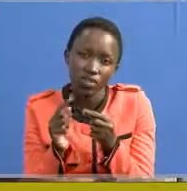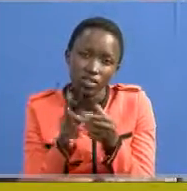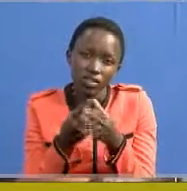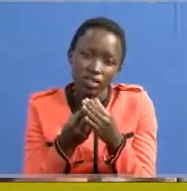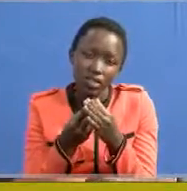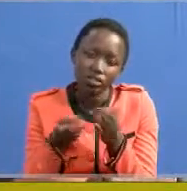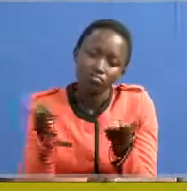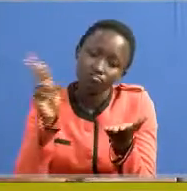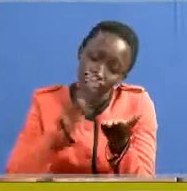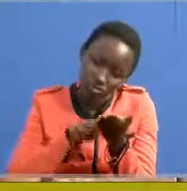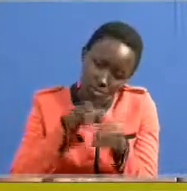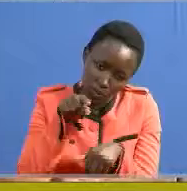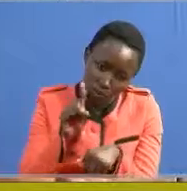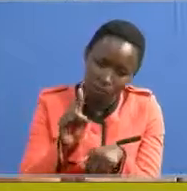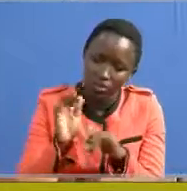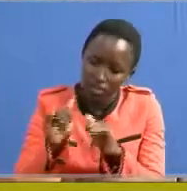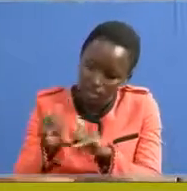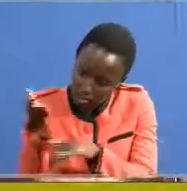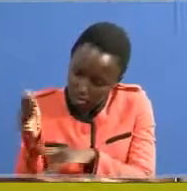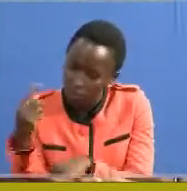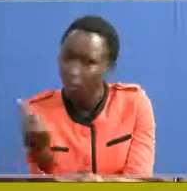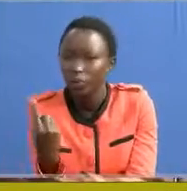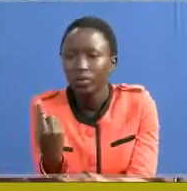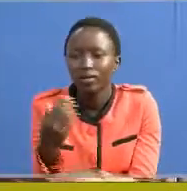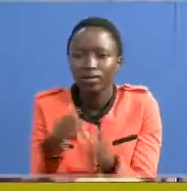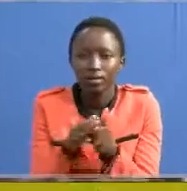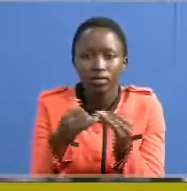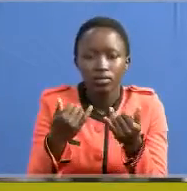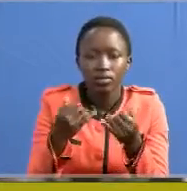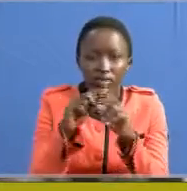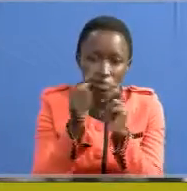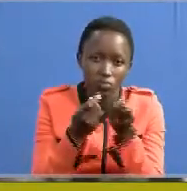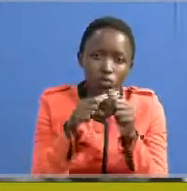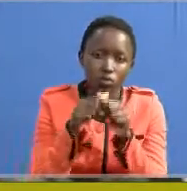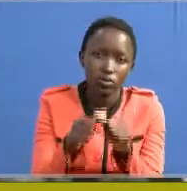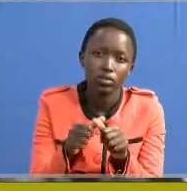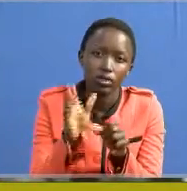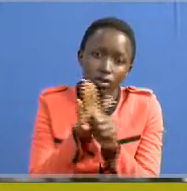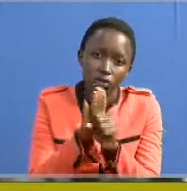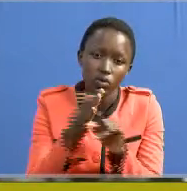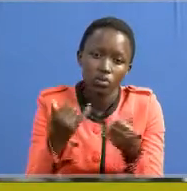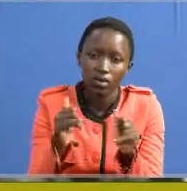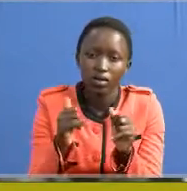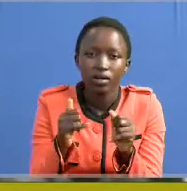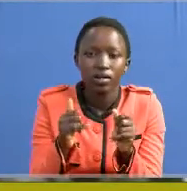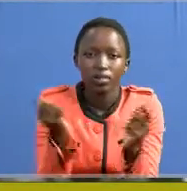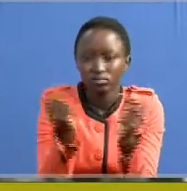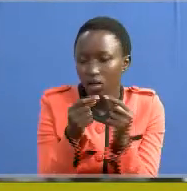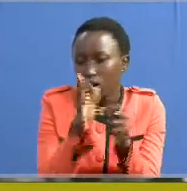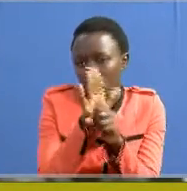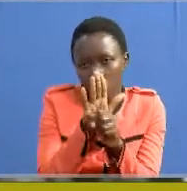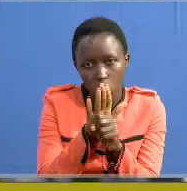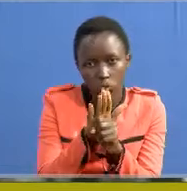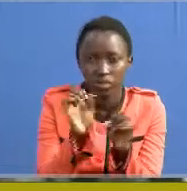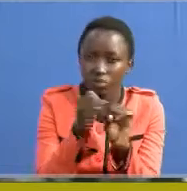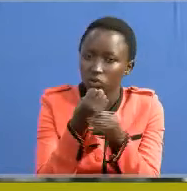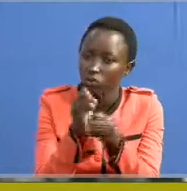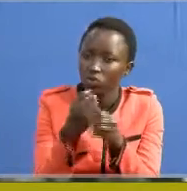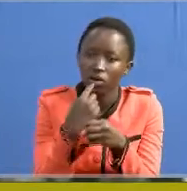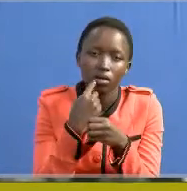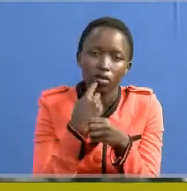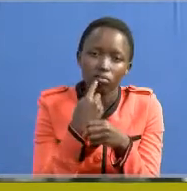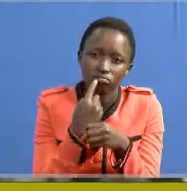utatafuta replacement, utakaa hapo. Timu itaendelea. Most players wanaumia sana. I can't mention names